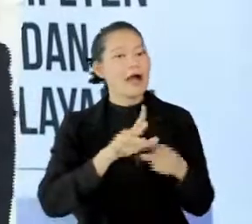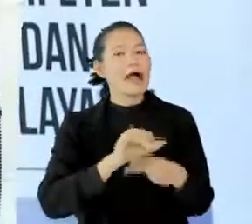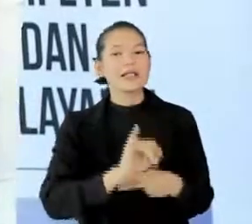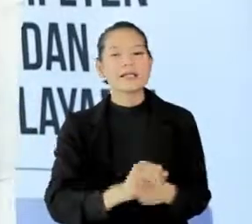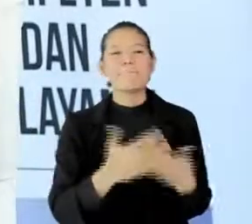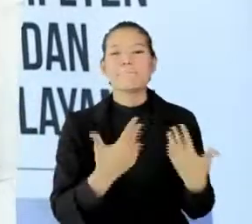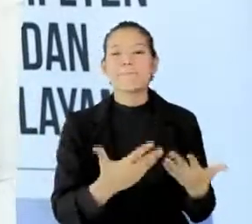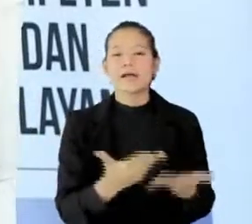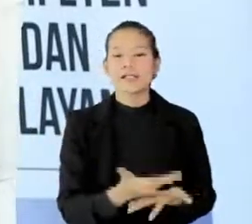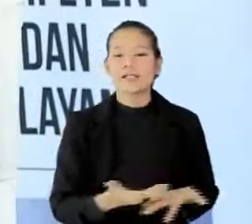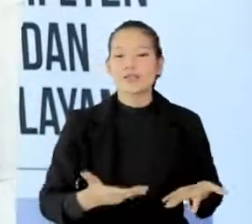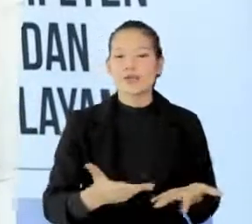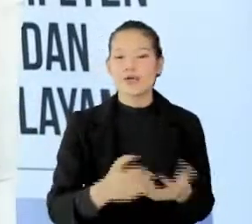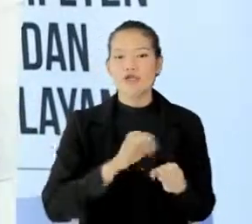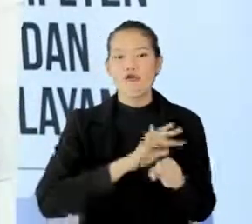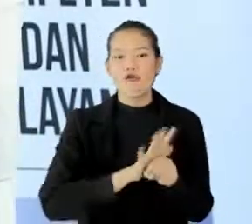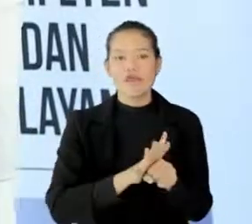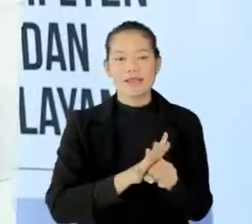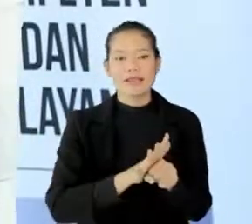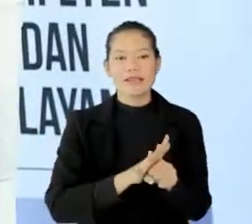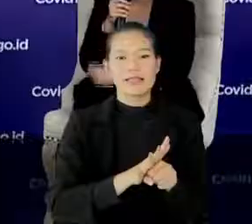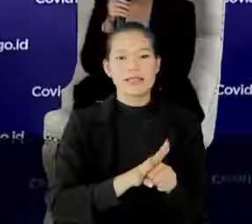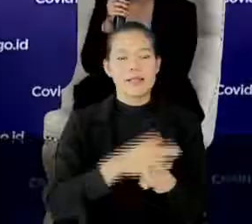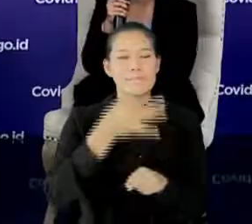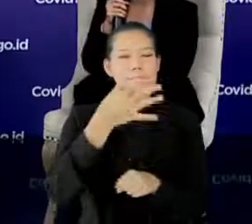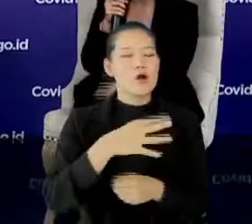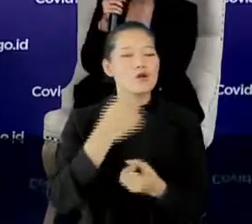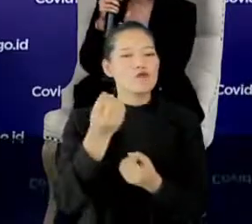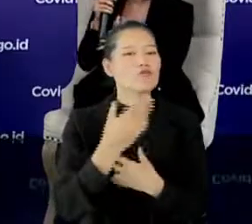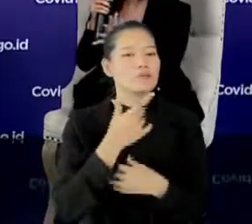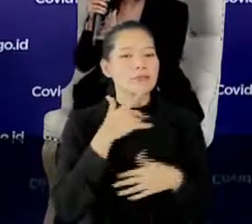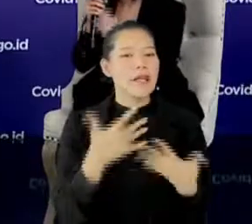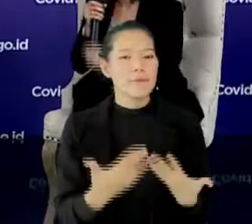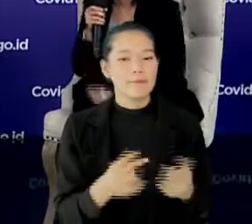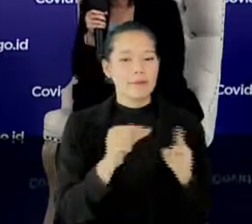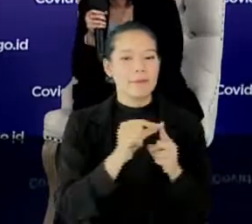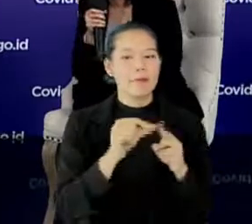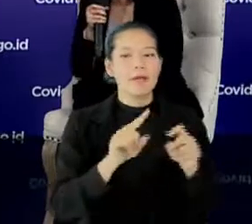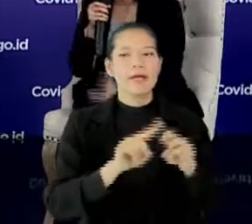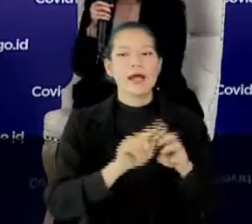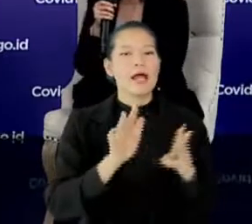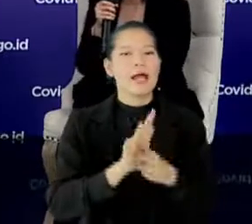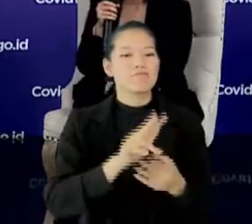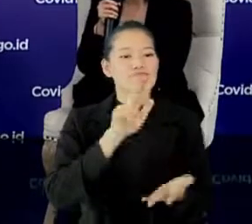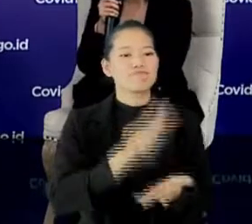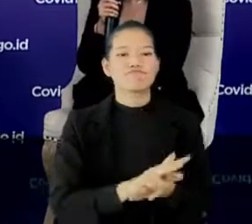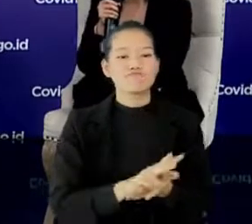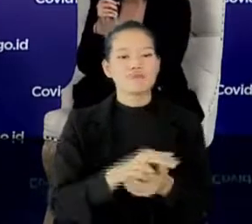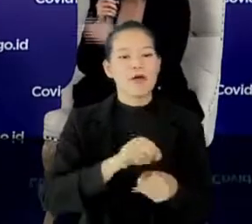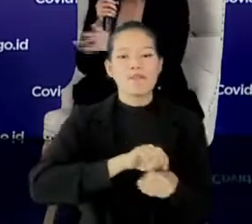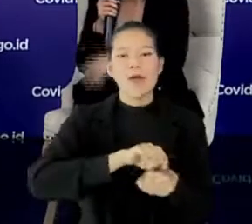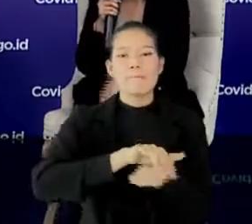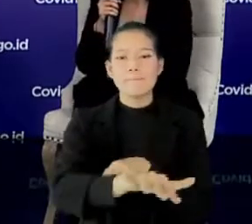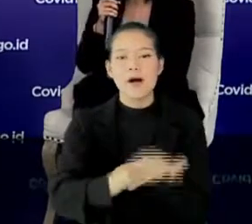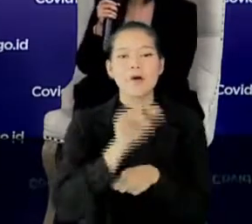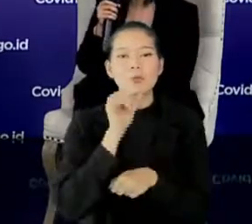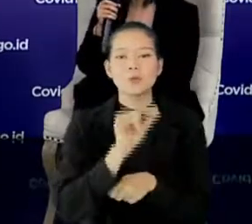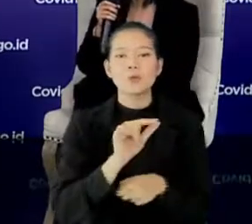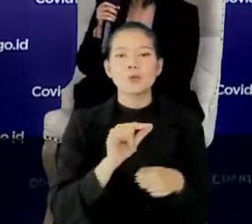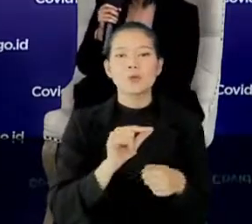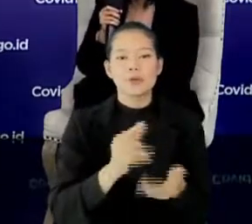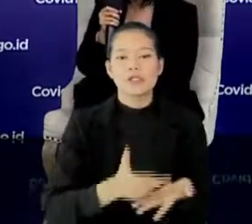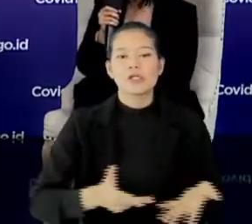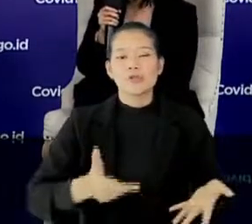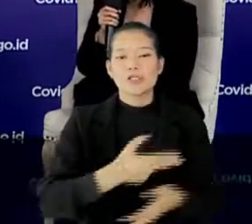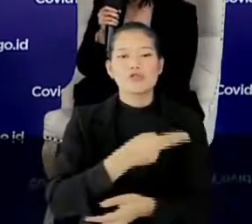Pak perkembangan penanganan COVID-19 terbaru? Bagaimana PPKM memberi dampak pada penanganan